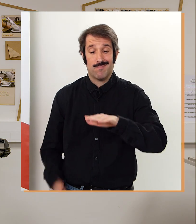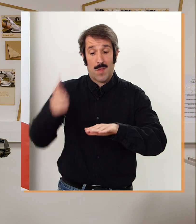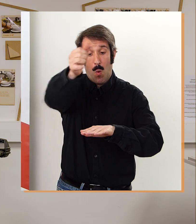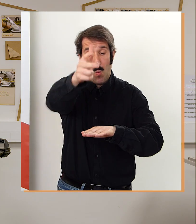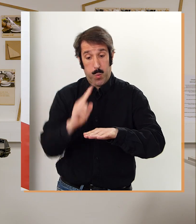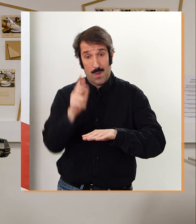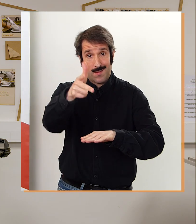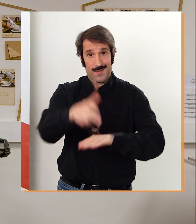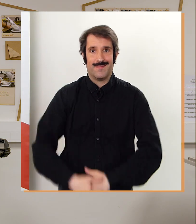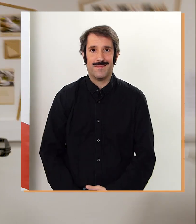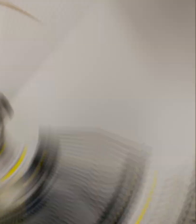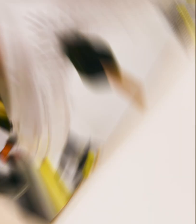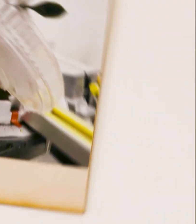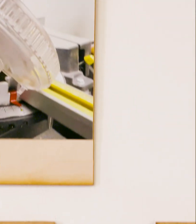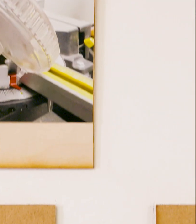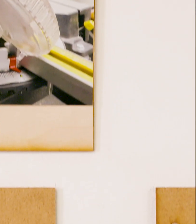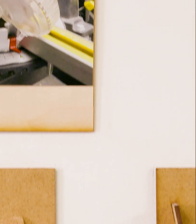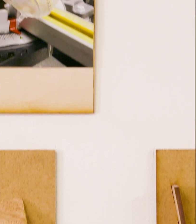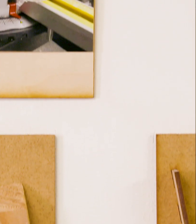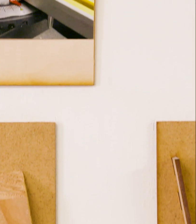La deuxième, une coupe d'onglet.